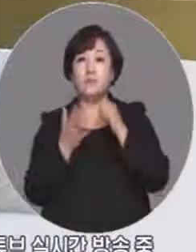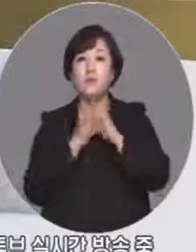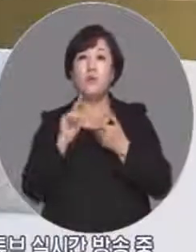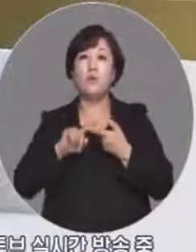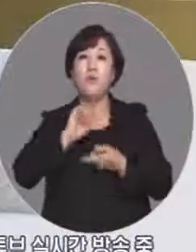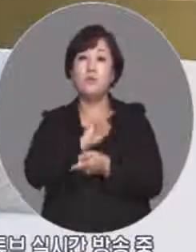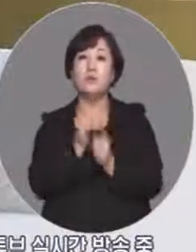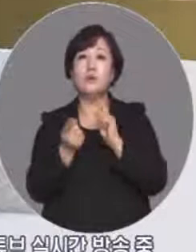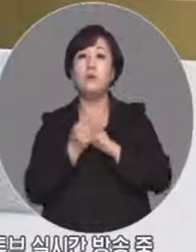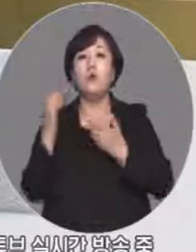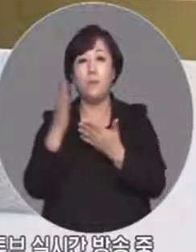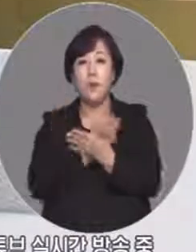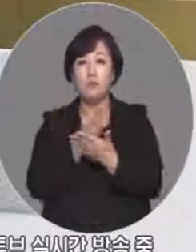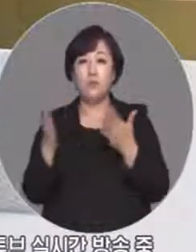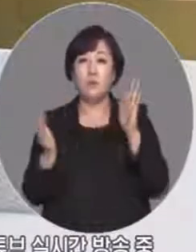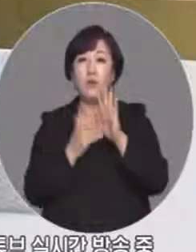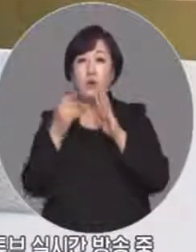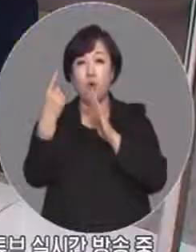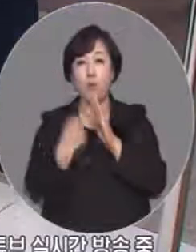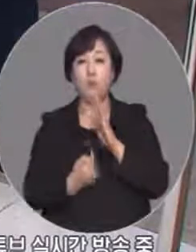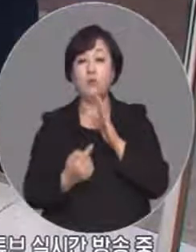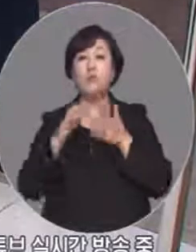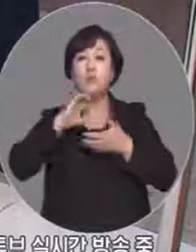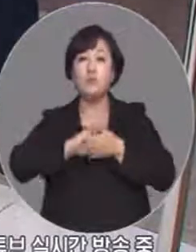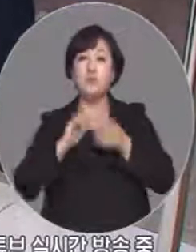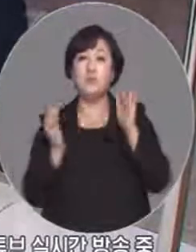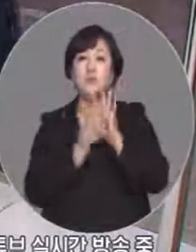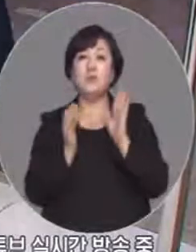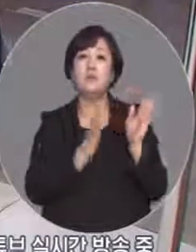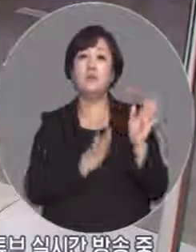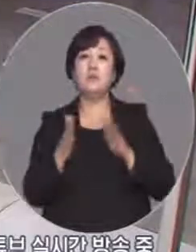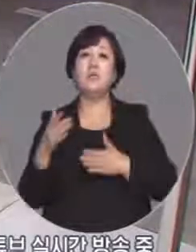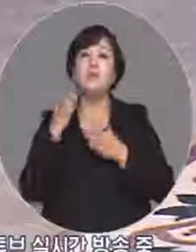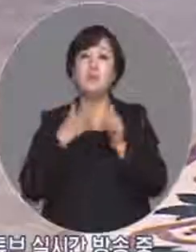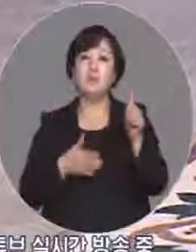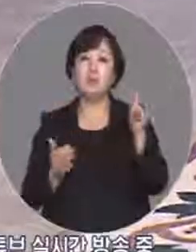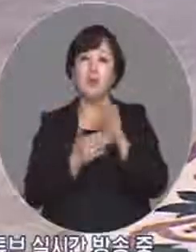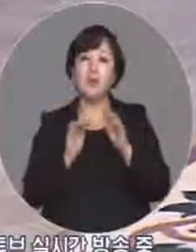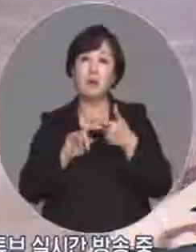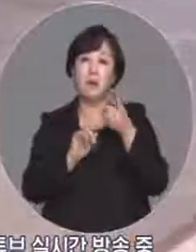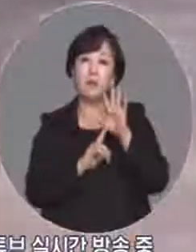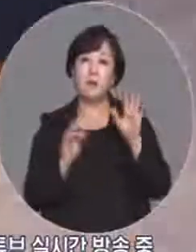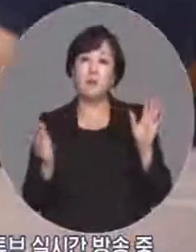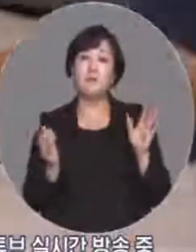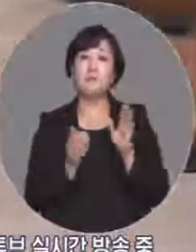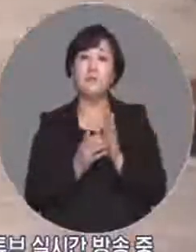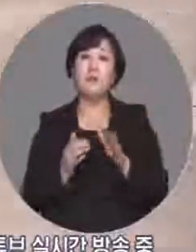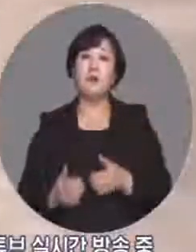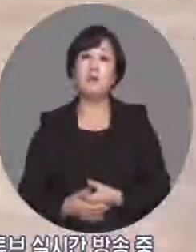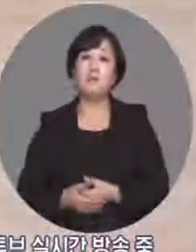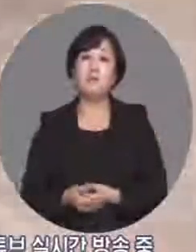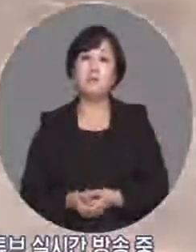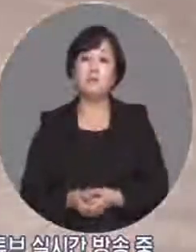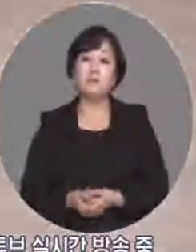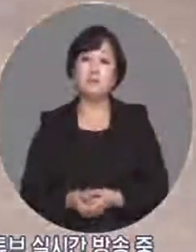분리근무, 방문객 출입 제한 등의 조치를 취해줄 것을 당부했습니다. UBC 뉴스 조인호입니다.